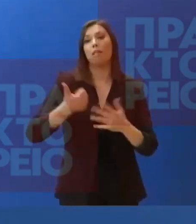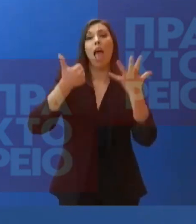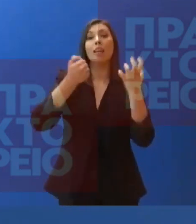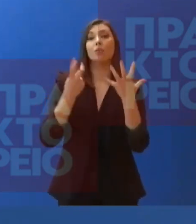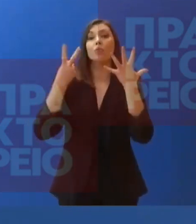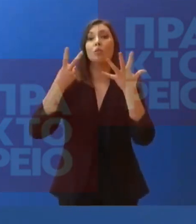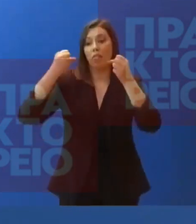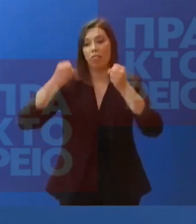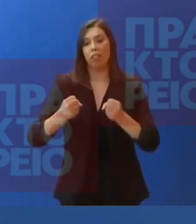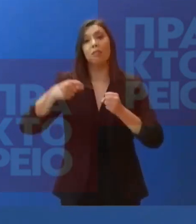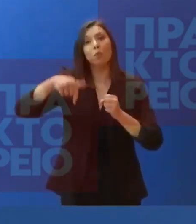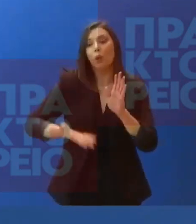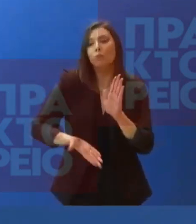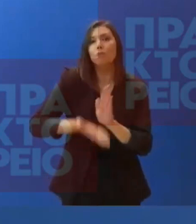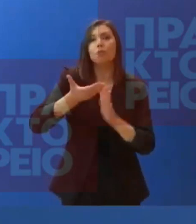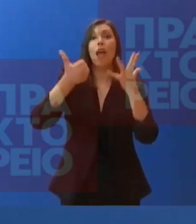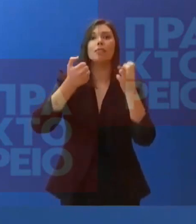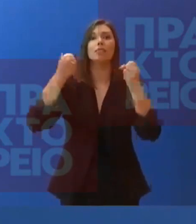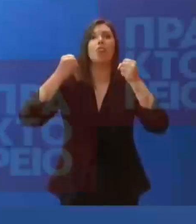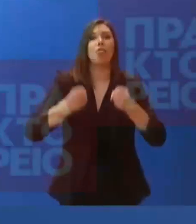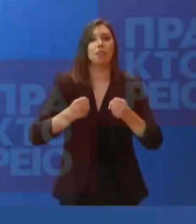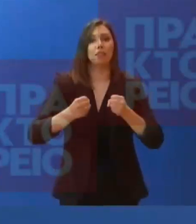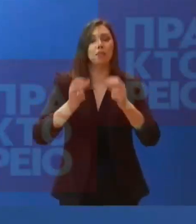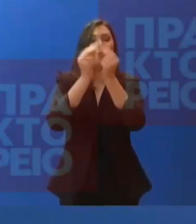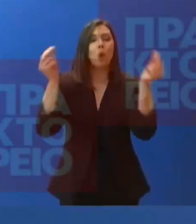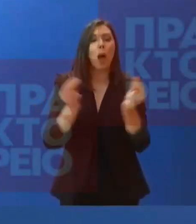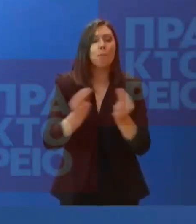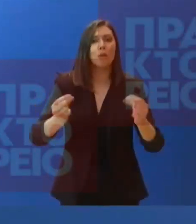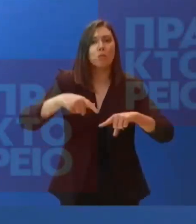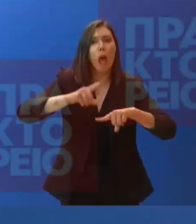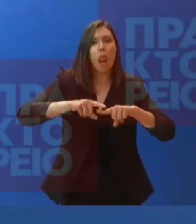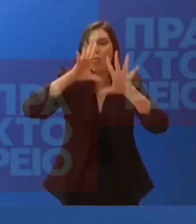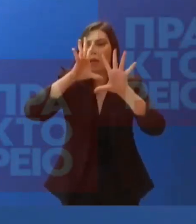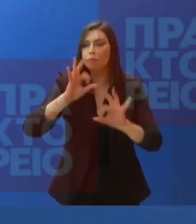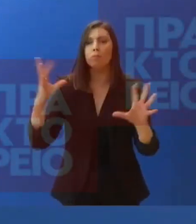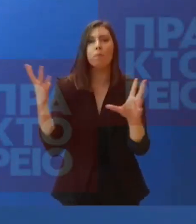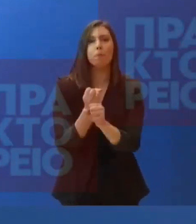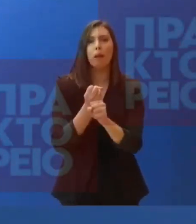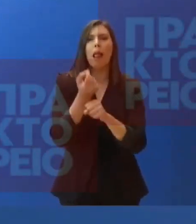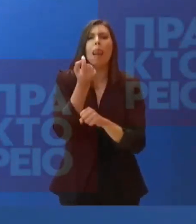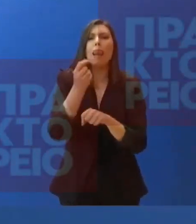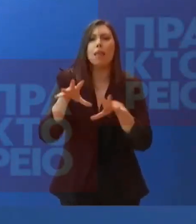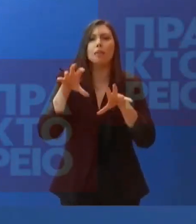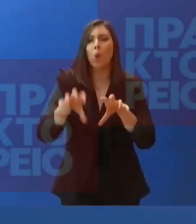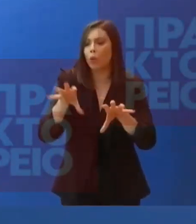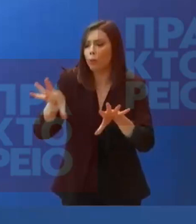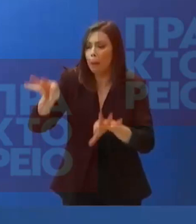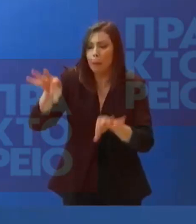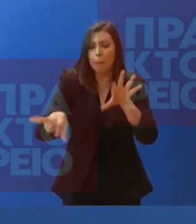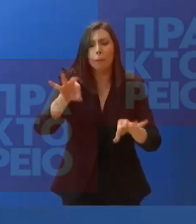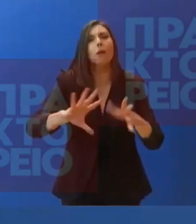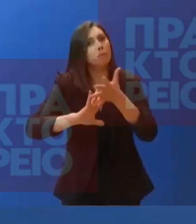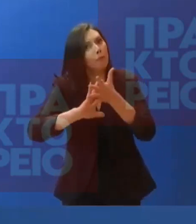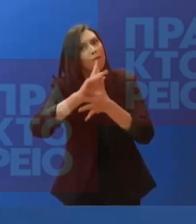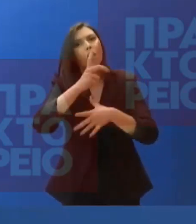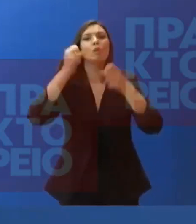67η θέση όπου βρισκόταν πέρυσι. Έτσι, η Ελλάδα είναι μία από τις λίγες χώρες που βελτίωσαν σημαντικά τη θέση τους, ενώ αντίθετα